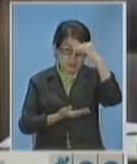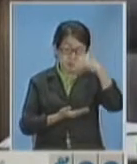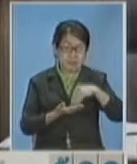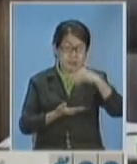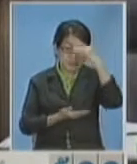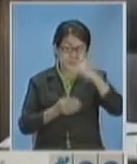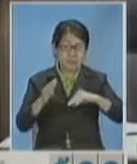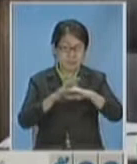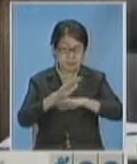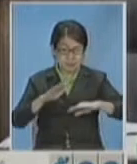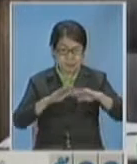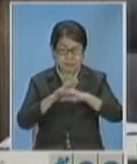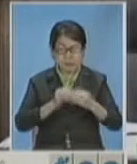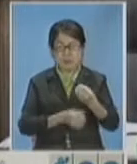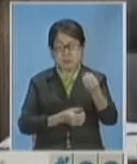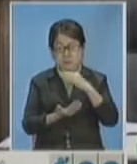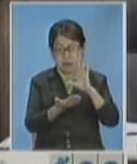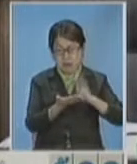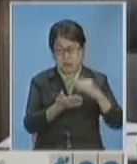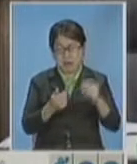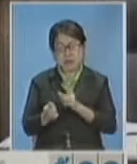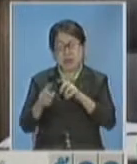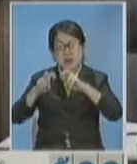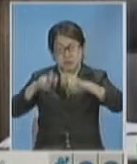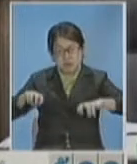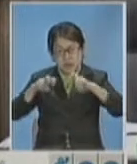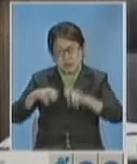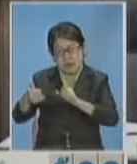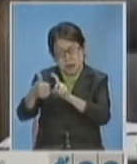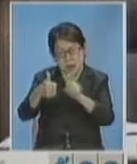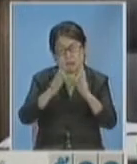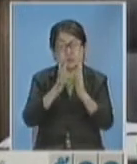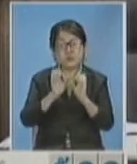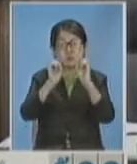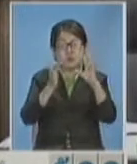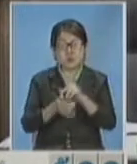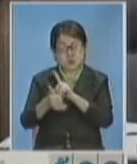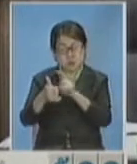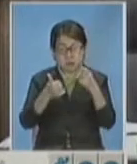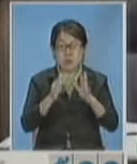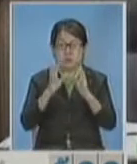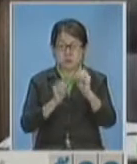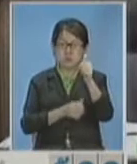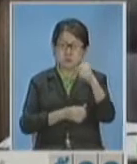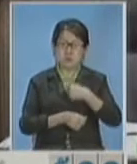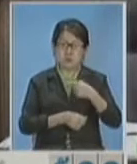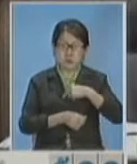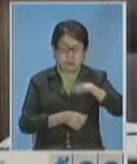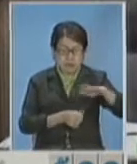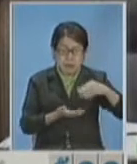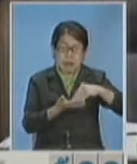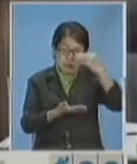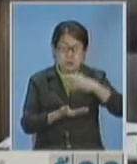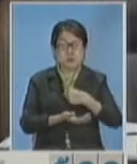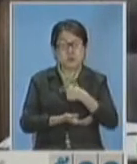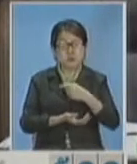สำนักงานการศึกษาขั้นพื้นฐานว่าได้มีการวิจัยถามความเห็นของครูนักเรียนว่าครูชอบเด็กชอบใช่ค่ะถ้